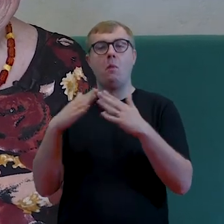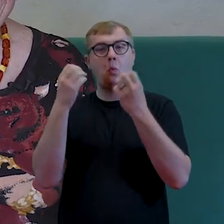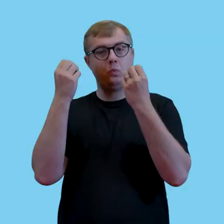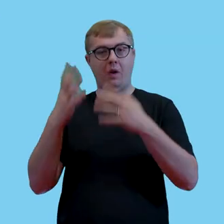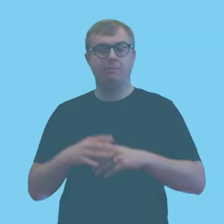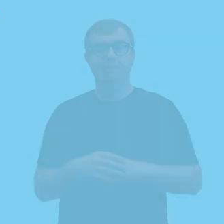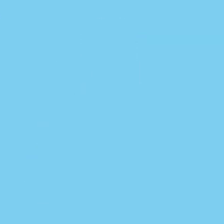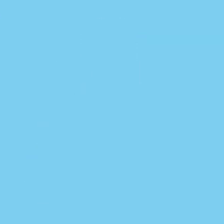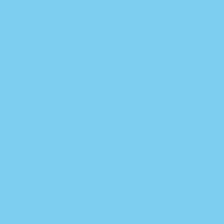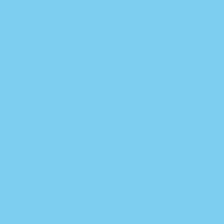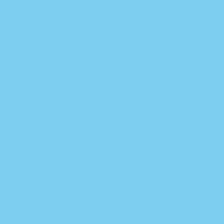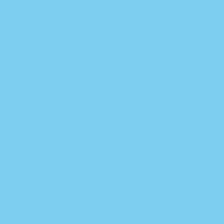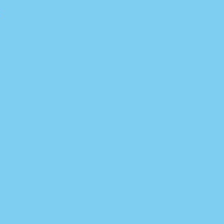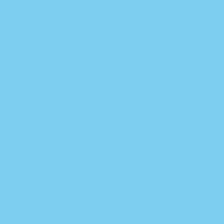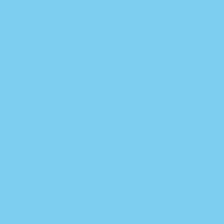Kultury